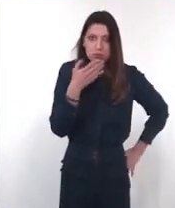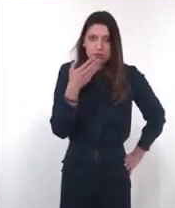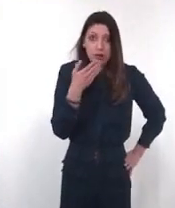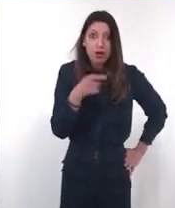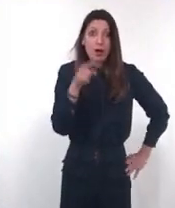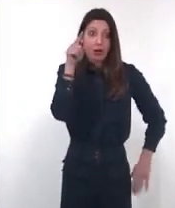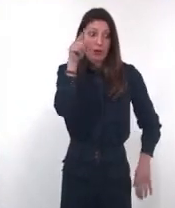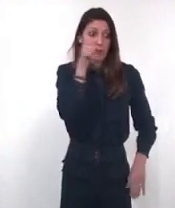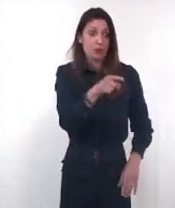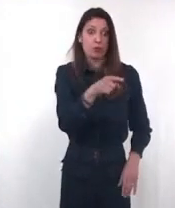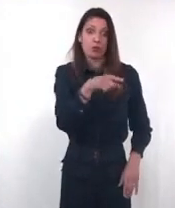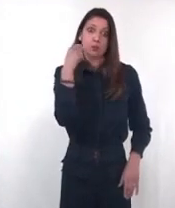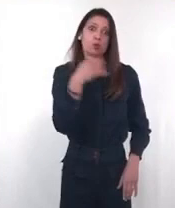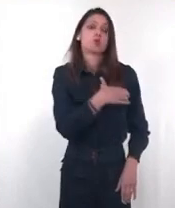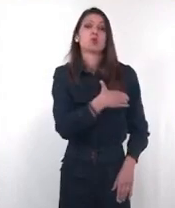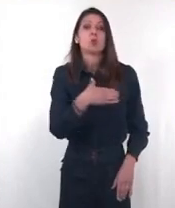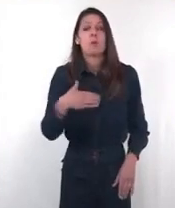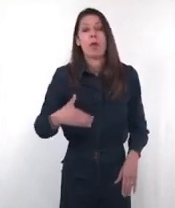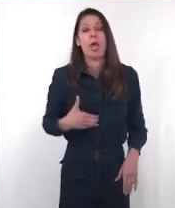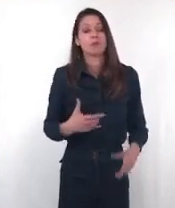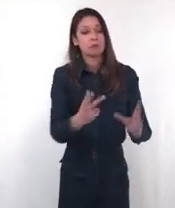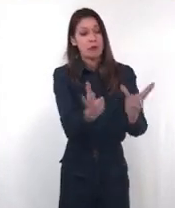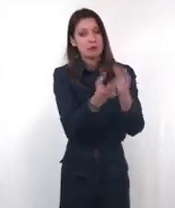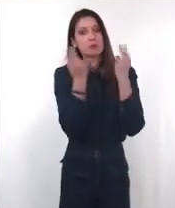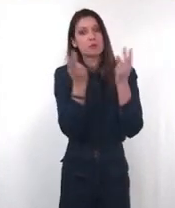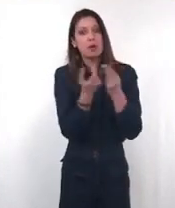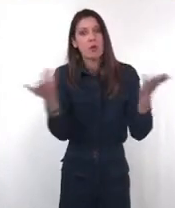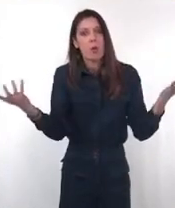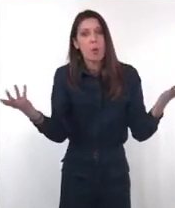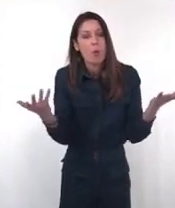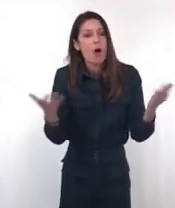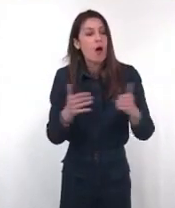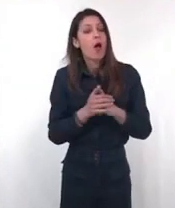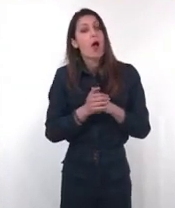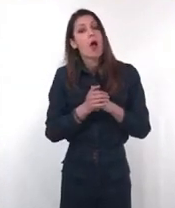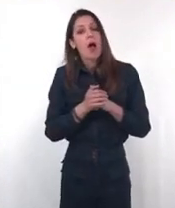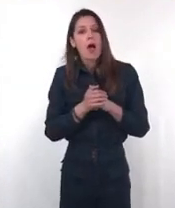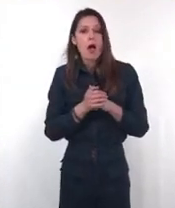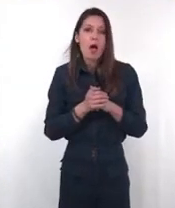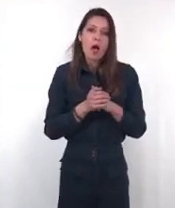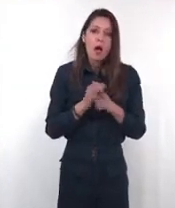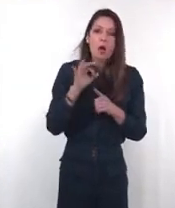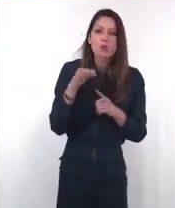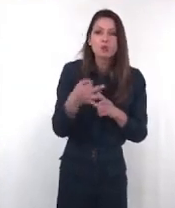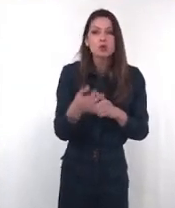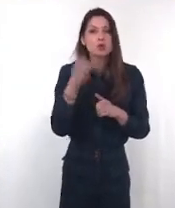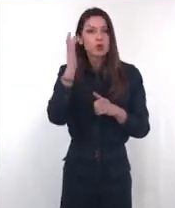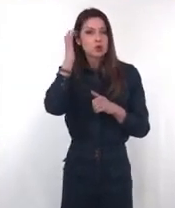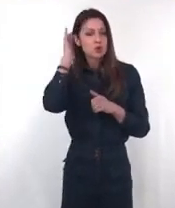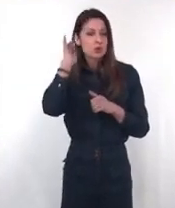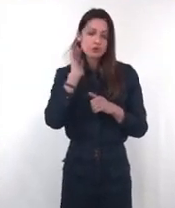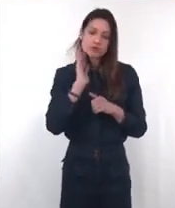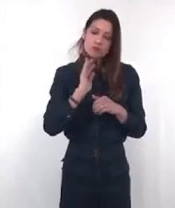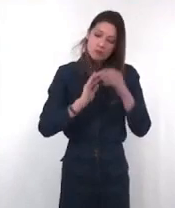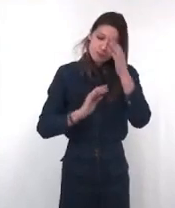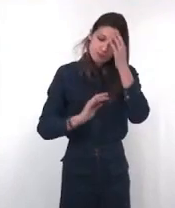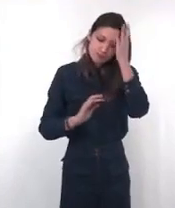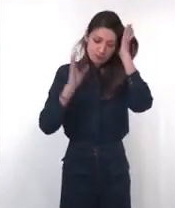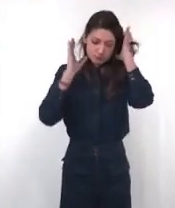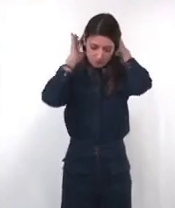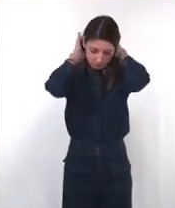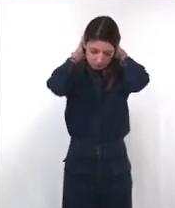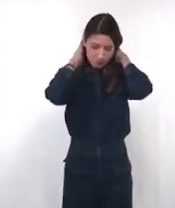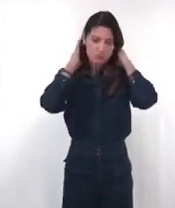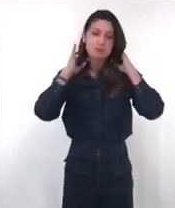maire, qui nous expliquait que vous risquez d'ailleurs une forme de coaching, nous donnant des